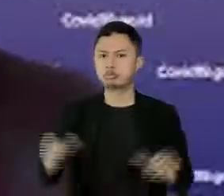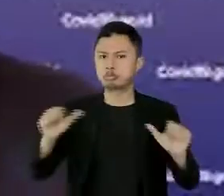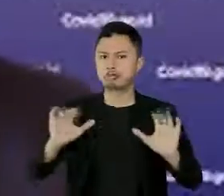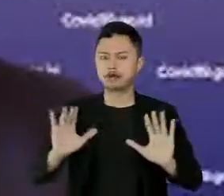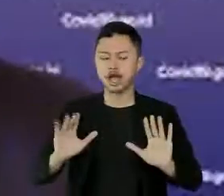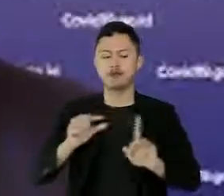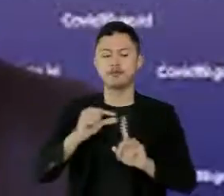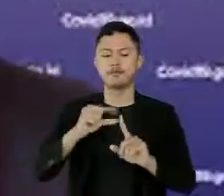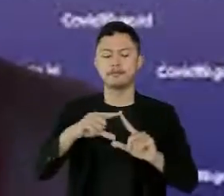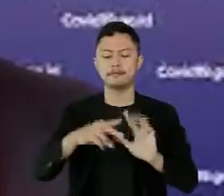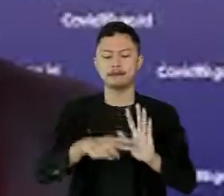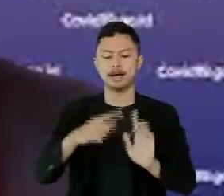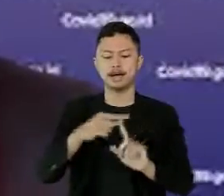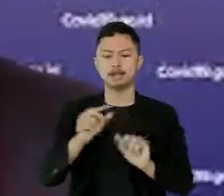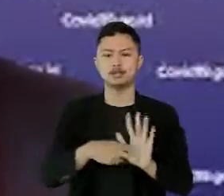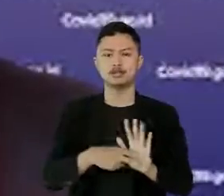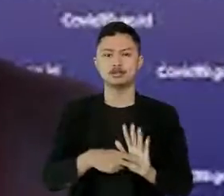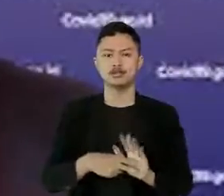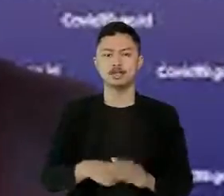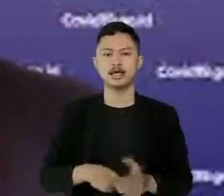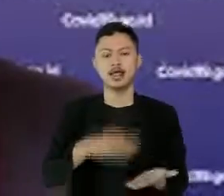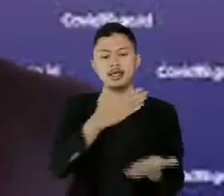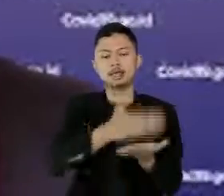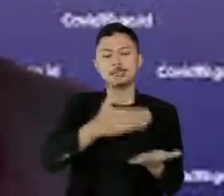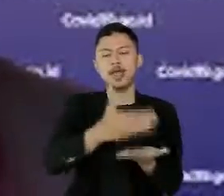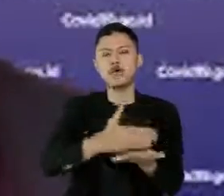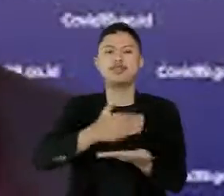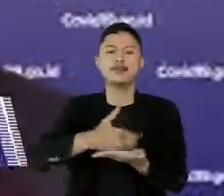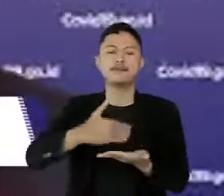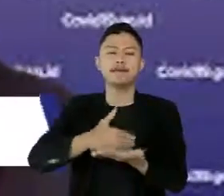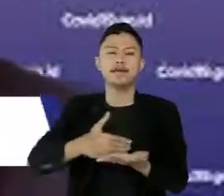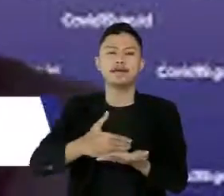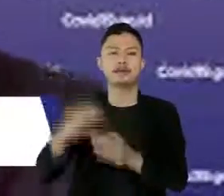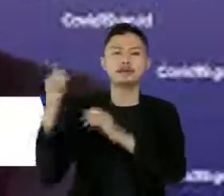kalah. Tahu tempe dalam pikulan,